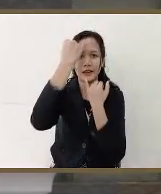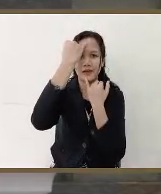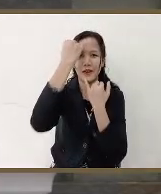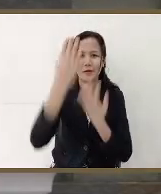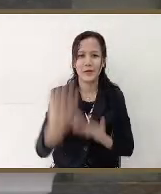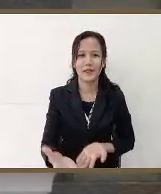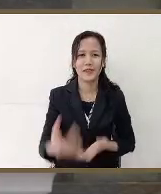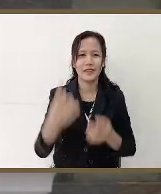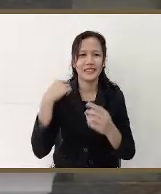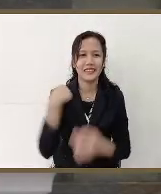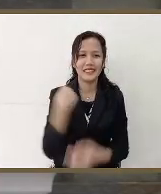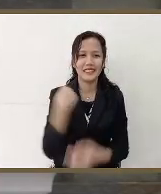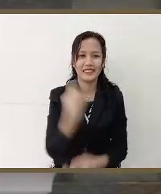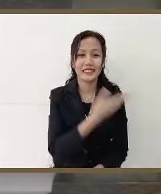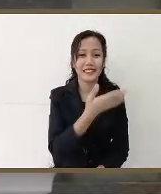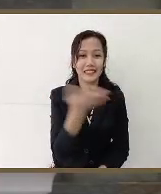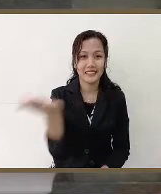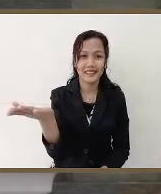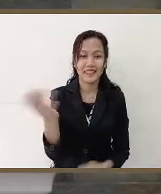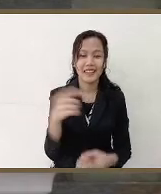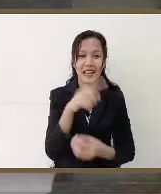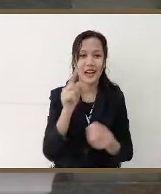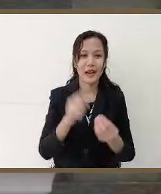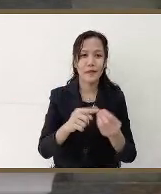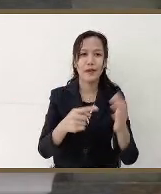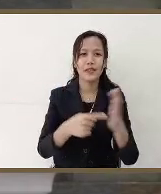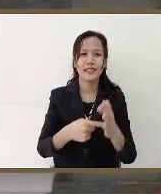historical books, actually, dati po ay